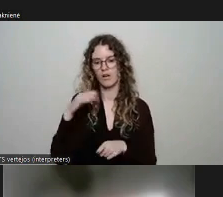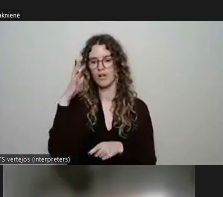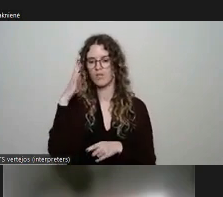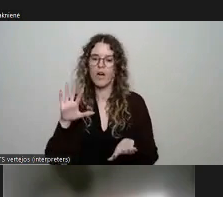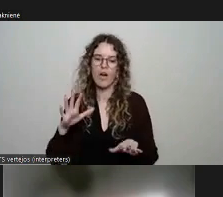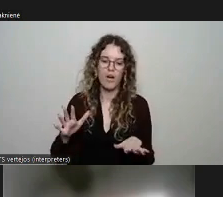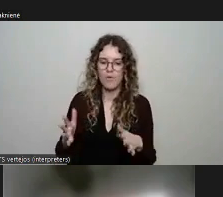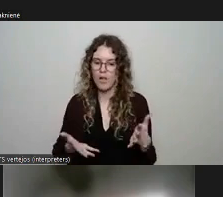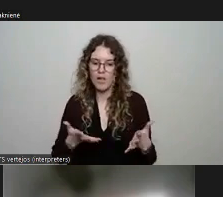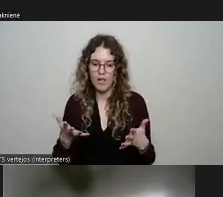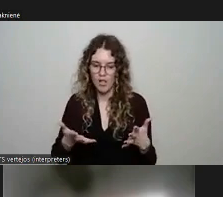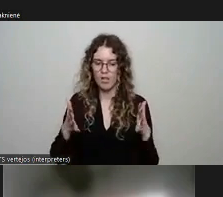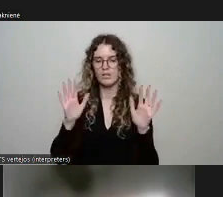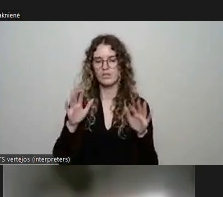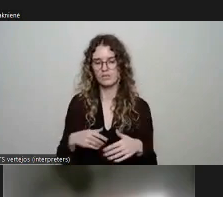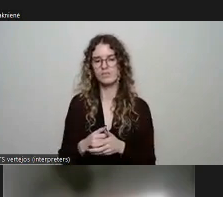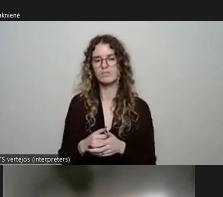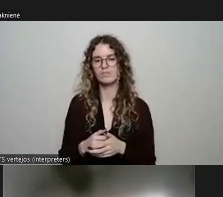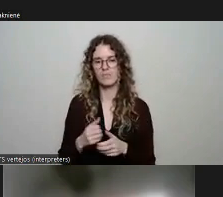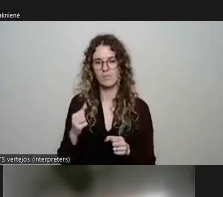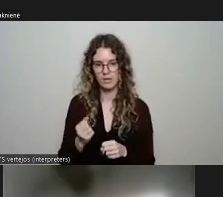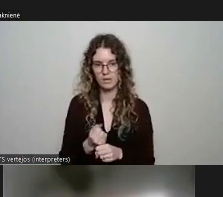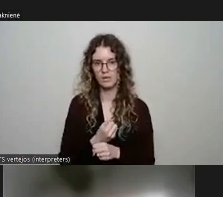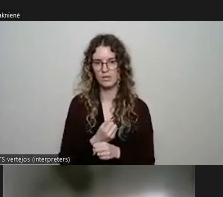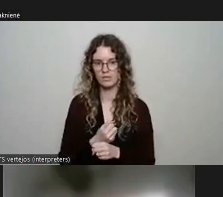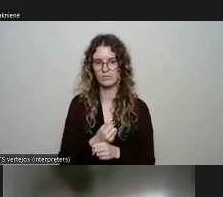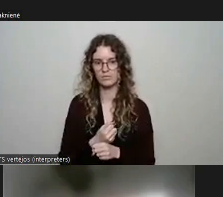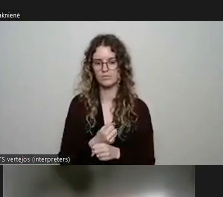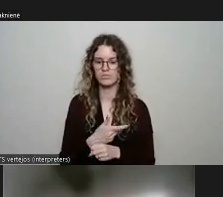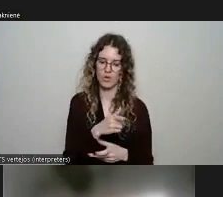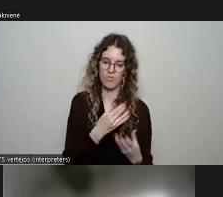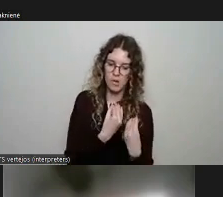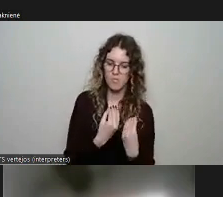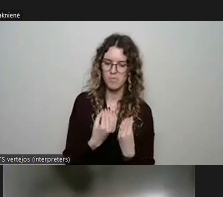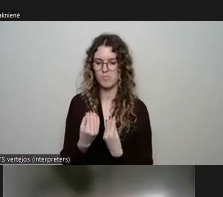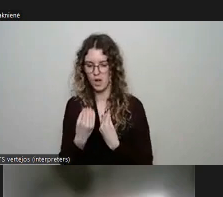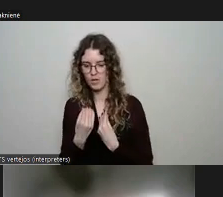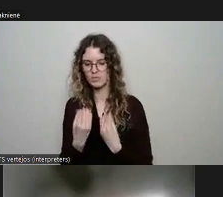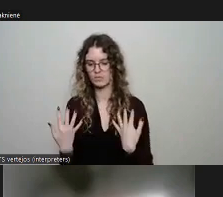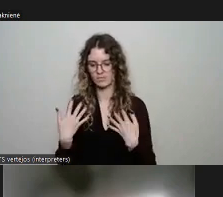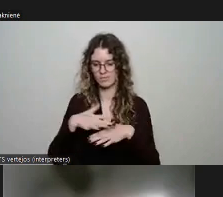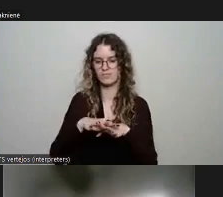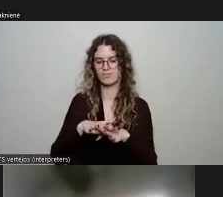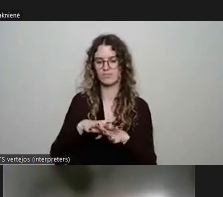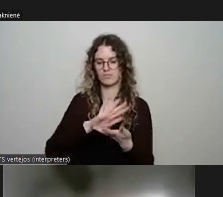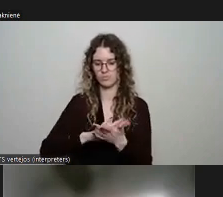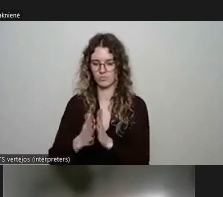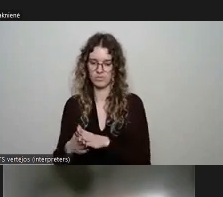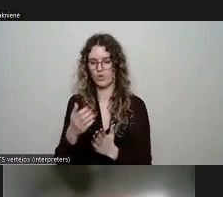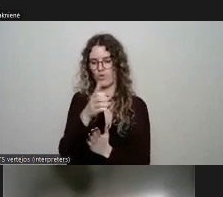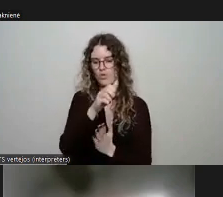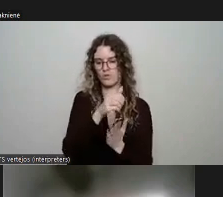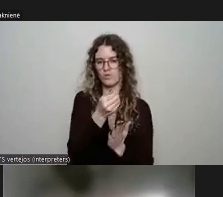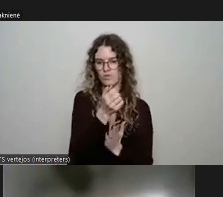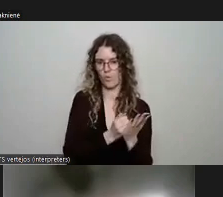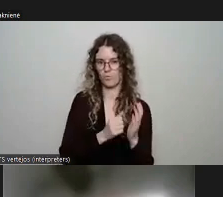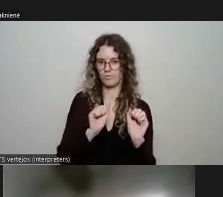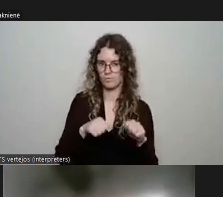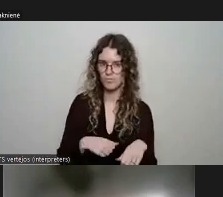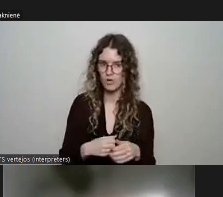būti daroma tarp kelių dalykų ir tokiu būdu galima sutaupyti. Bet tai yra tik tai vienas iš